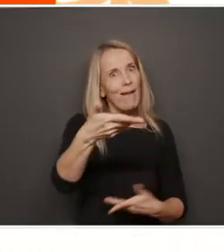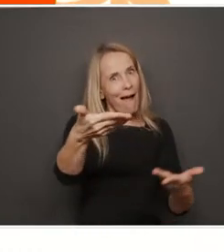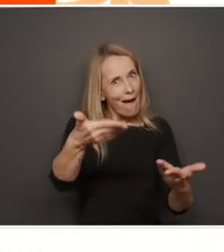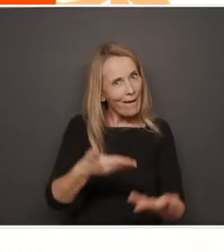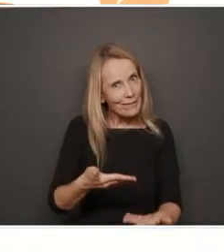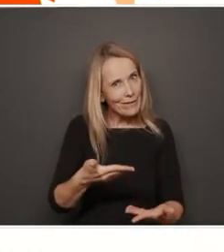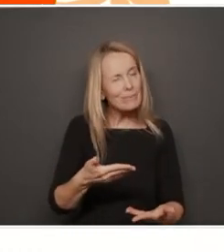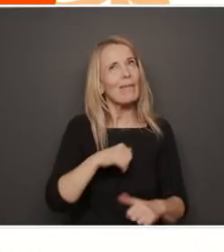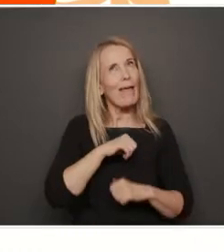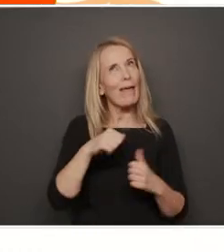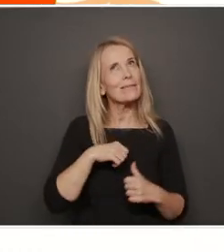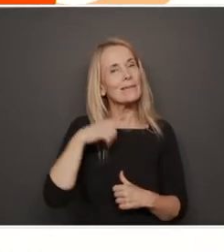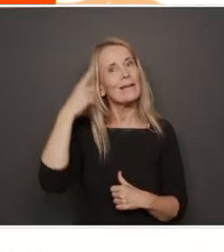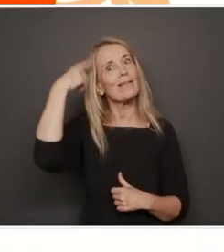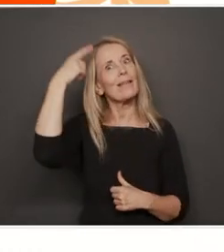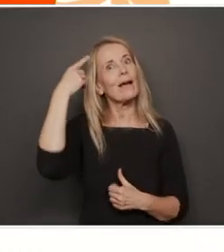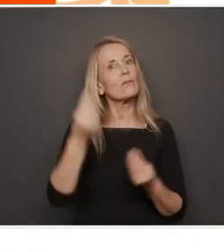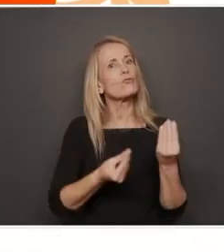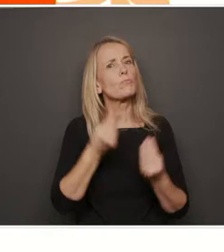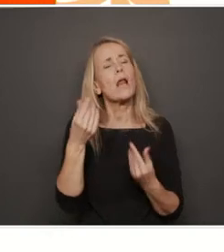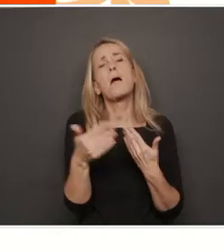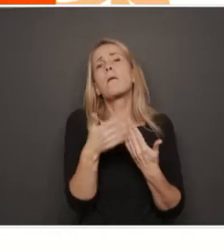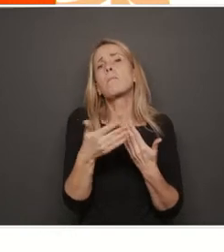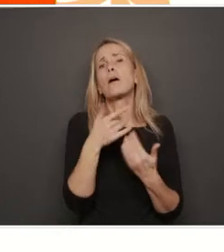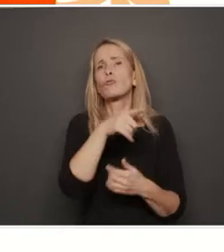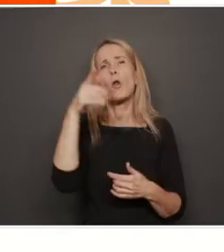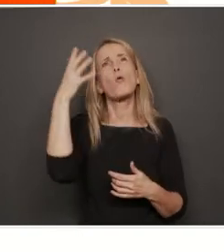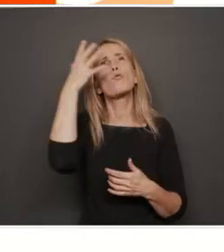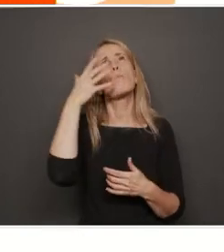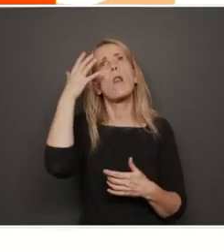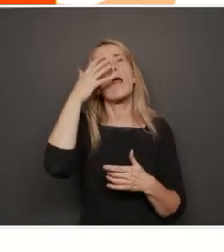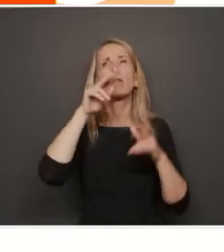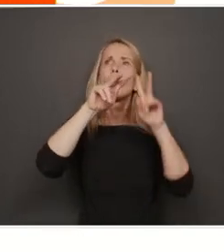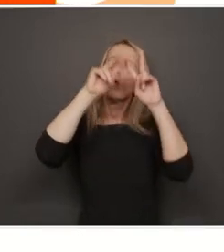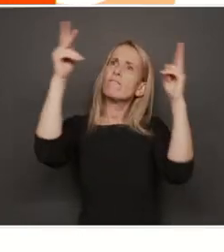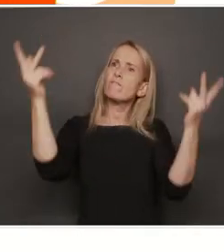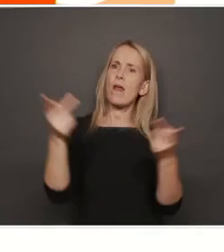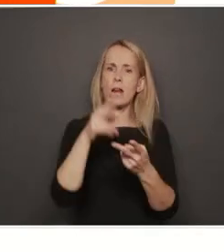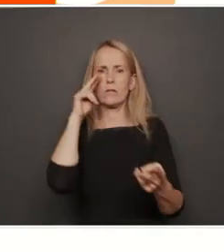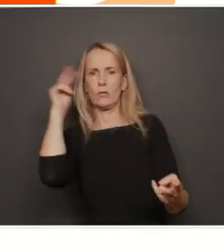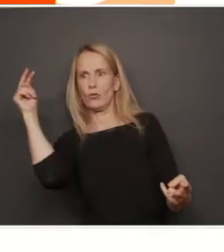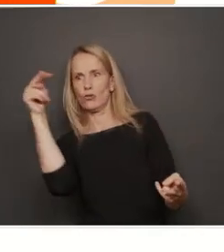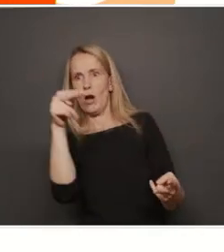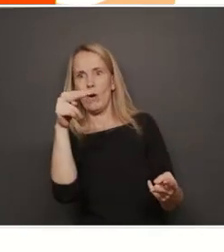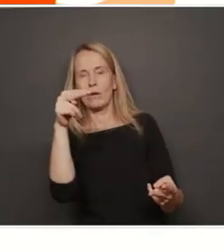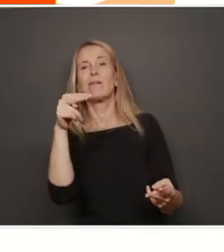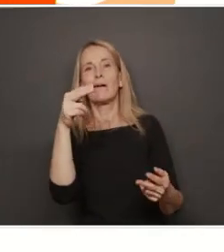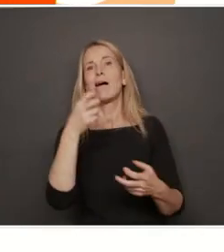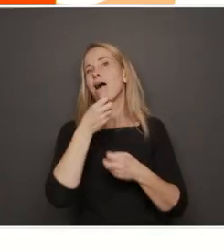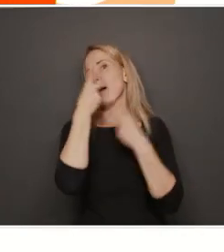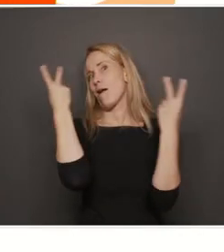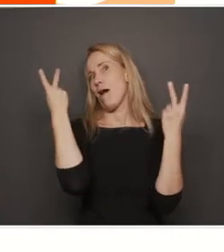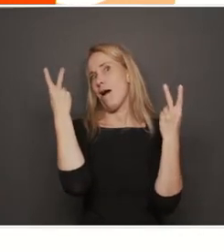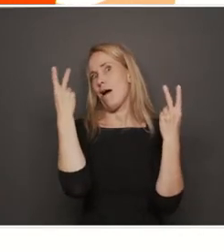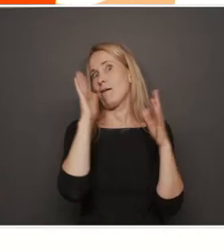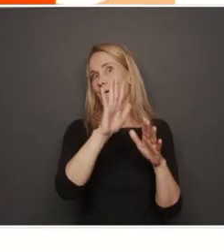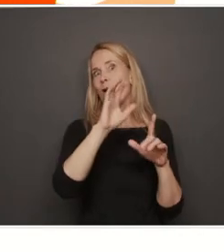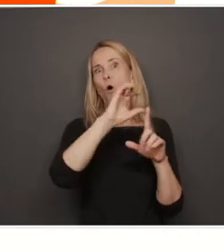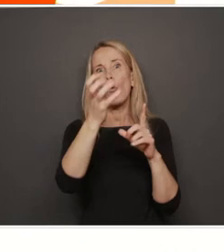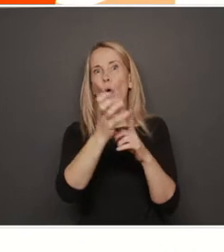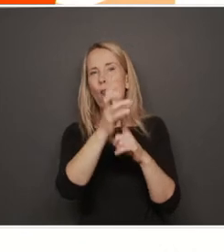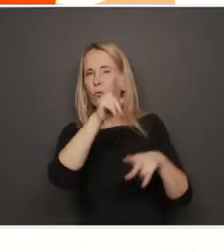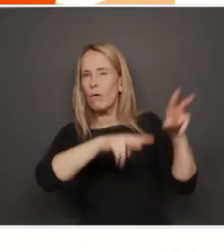interessanten Gedankenspiel ein. Betrachten wir unsere Normbegriffe global, wird schnell klar, dass sie sich kulturspezifisch